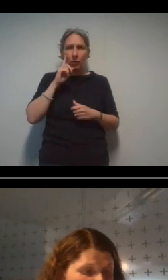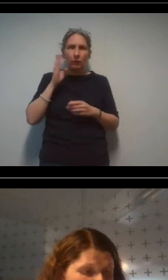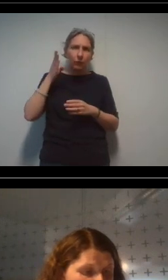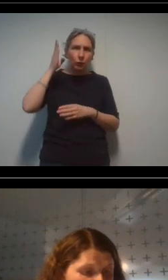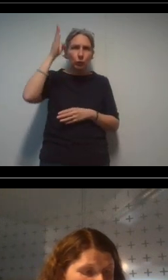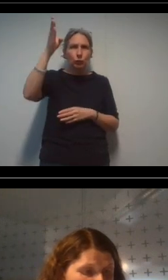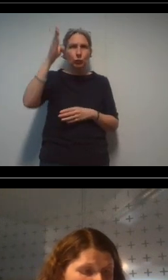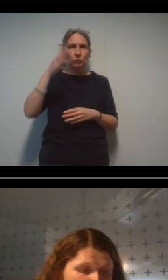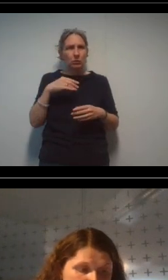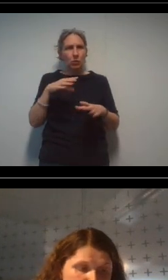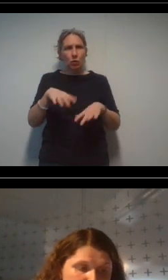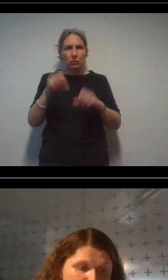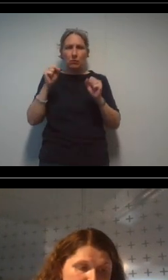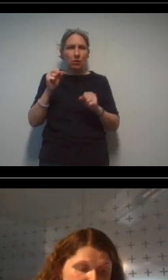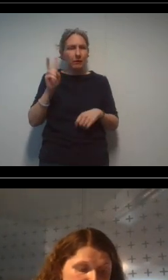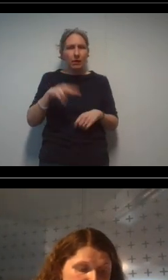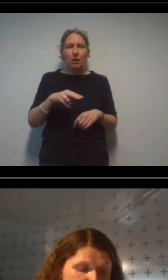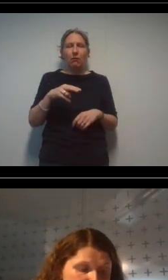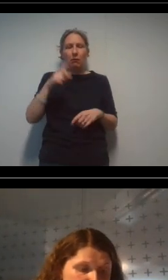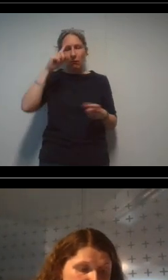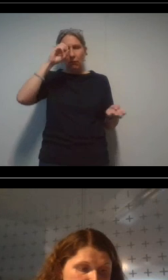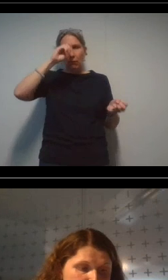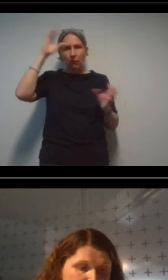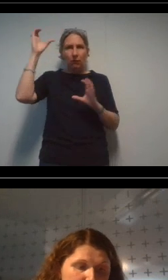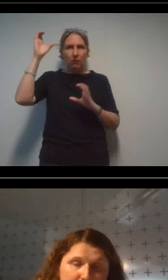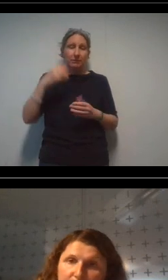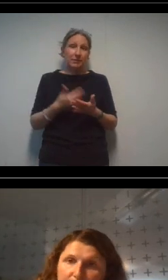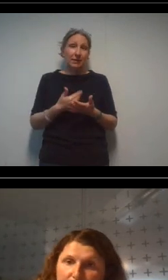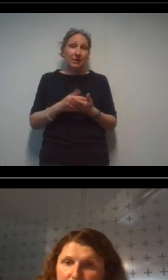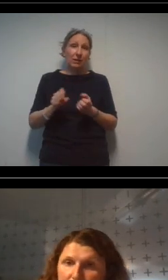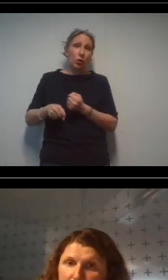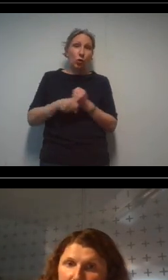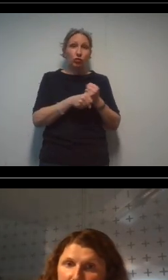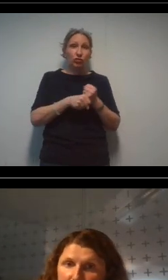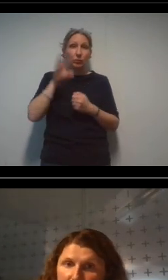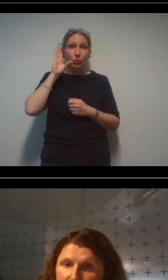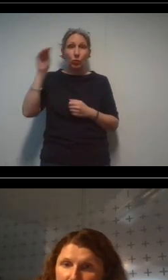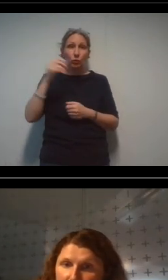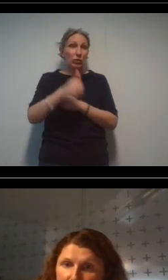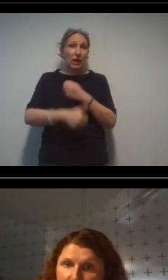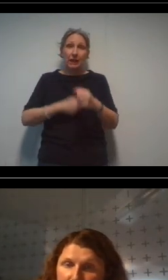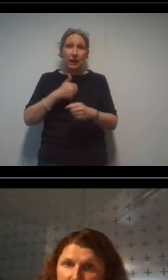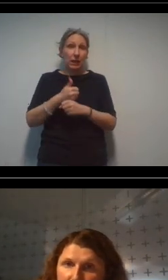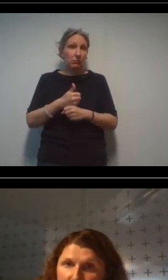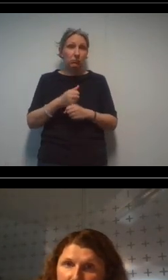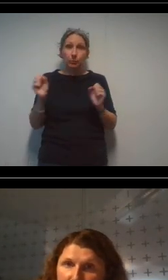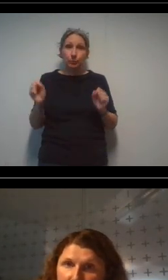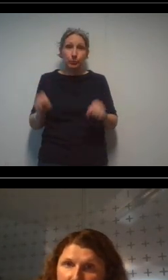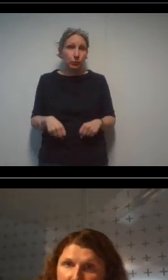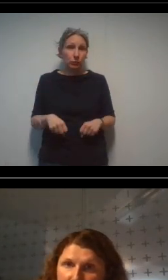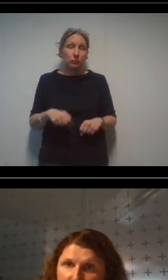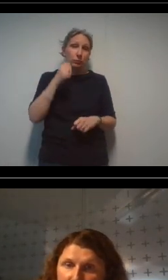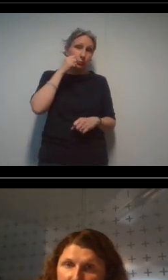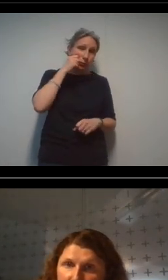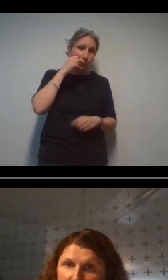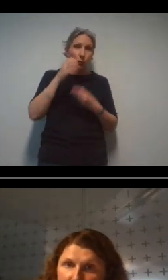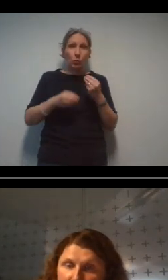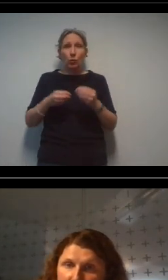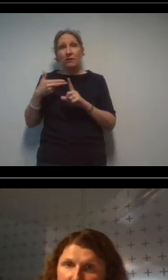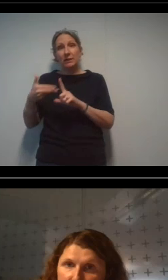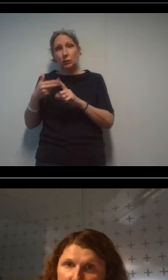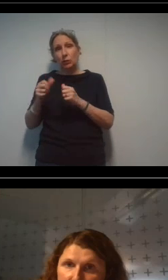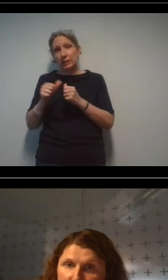tout le monde. Voilà. Donc, ça, c'est les coaching pro qu'on peut organiser tout au long de l'année, soit en présentiel, soit en distanciel.